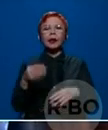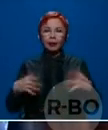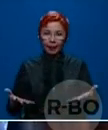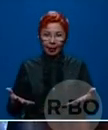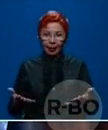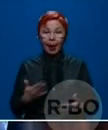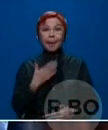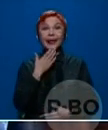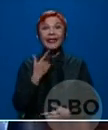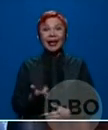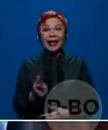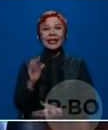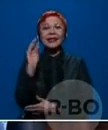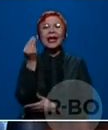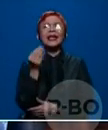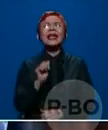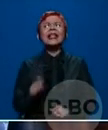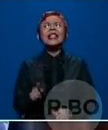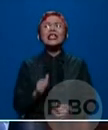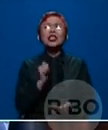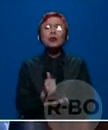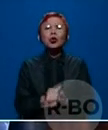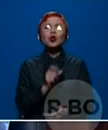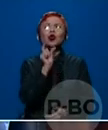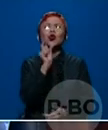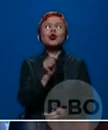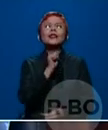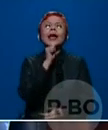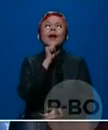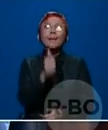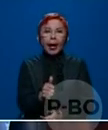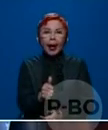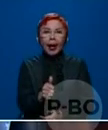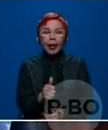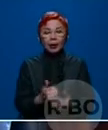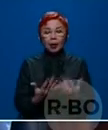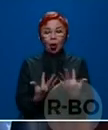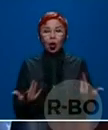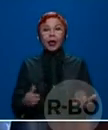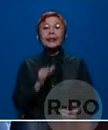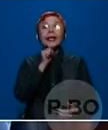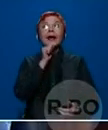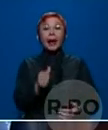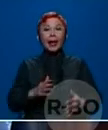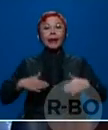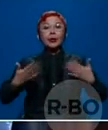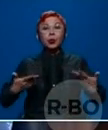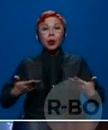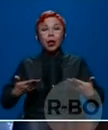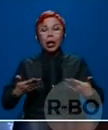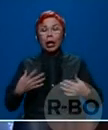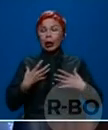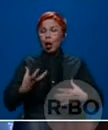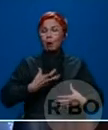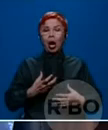Nanti pertanyaannya adalah Jakarta ini untuk siapa warga yang mana yang kita ingin bahagiakan kita ingin kota kita cantik tetapi